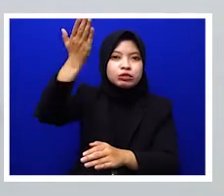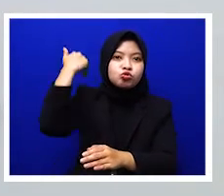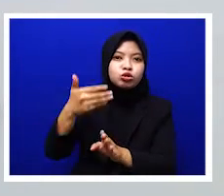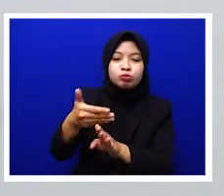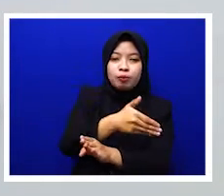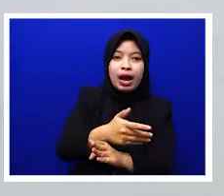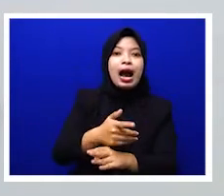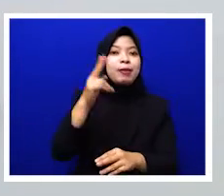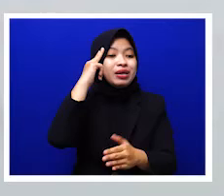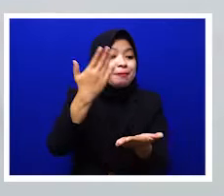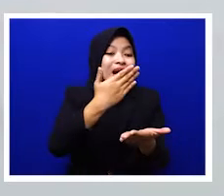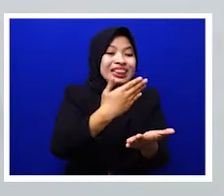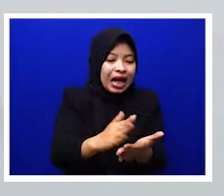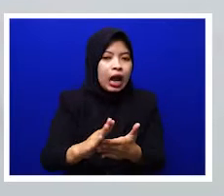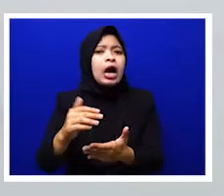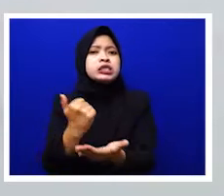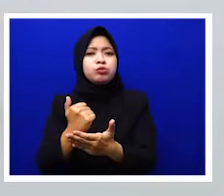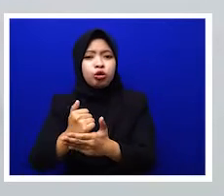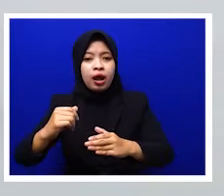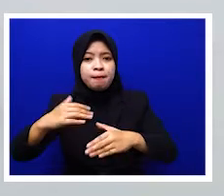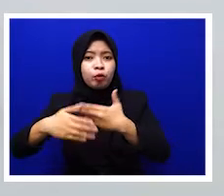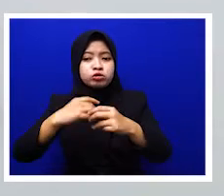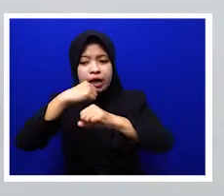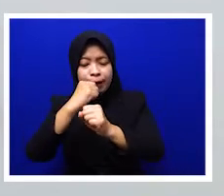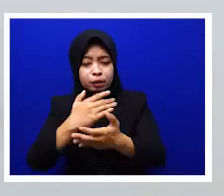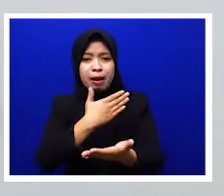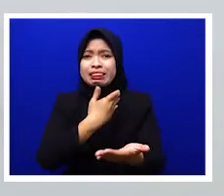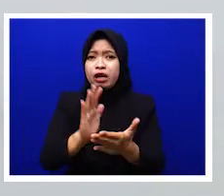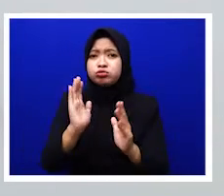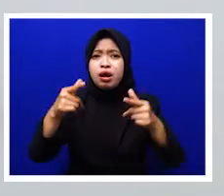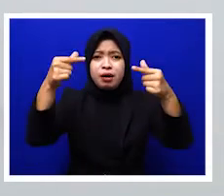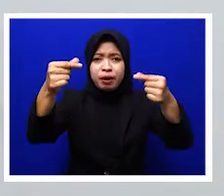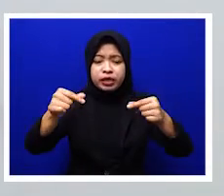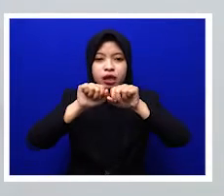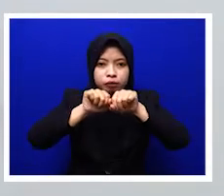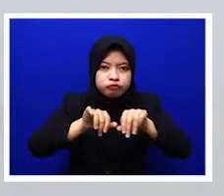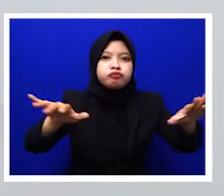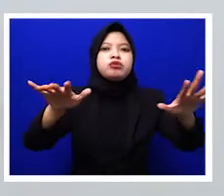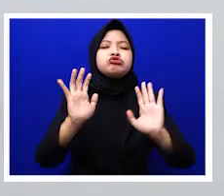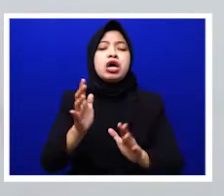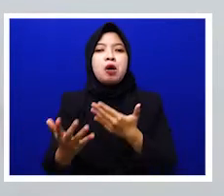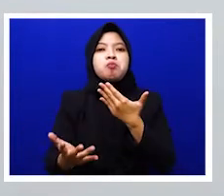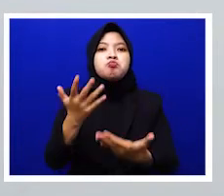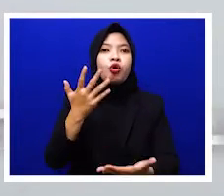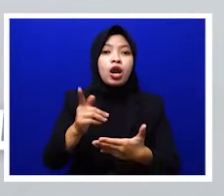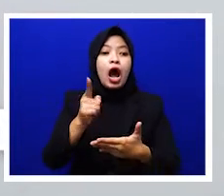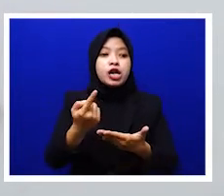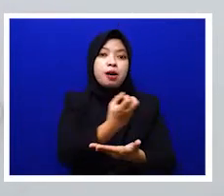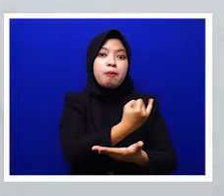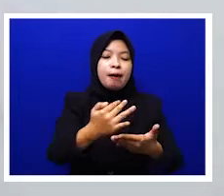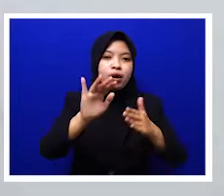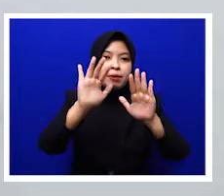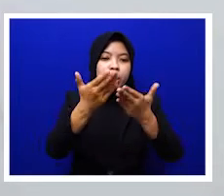Begitu dibatalkan, maka sebenarnya mereka membatalkan. Tetapi flyernya kan terlanjur beredar. Mungkin ada yang menyebar